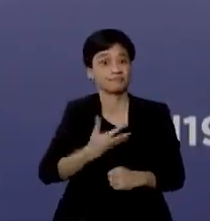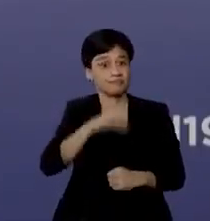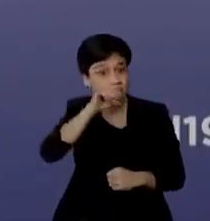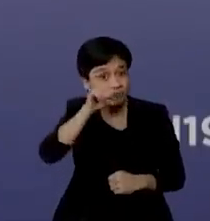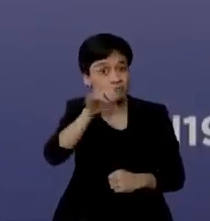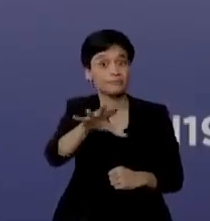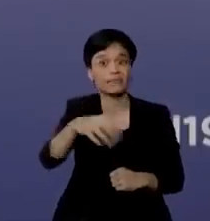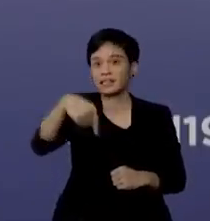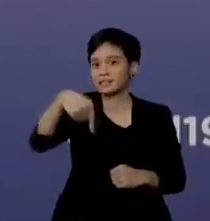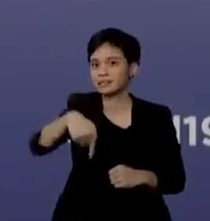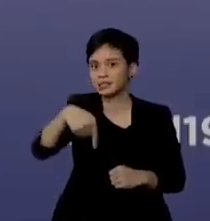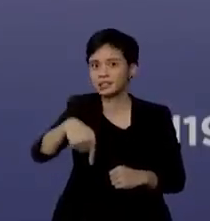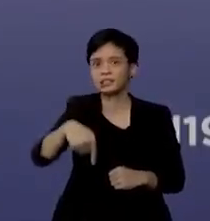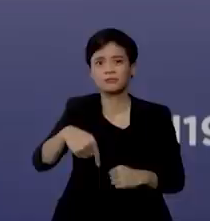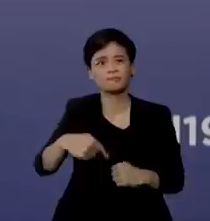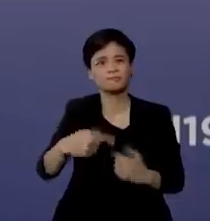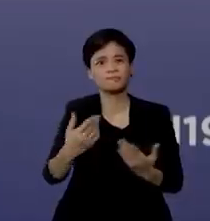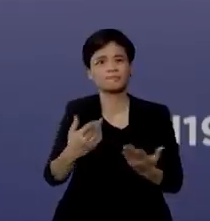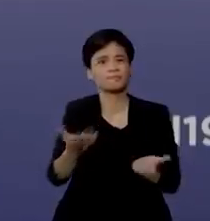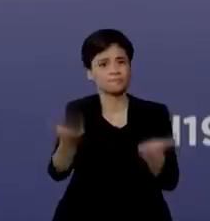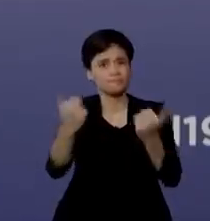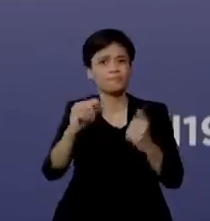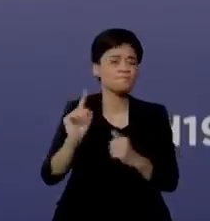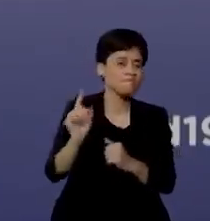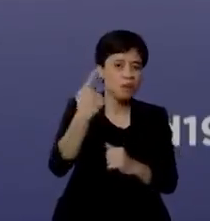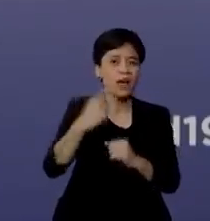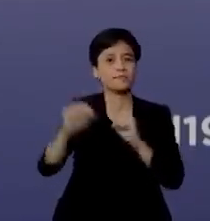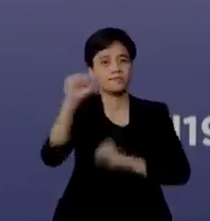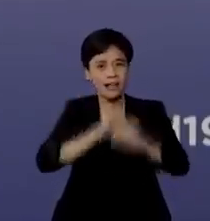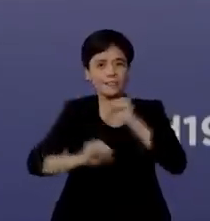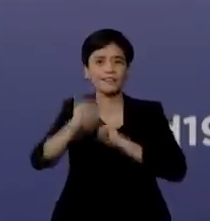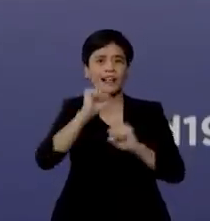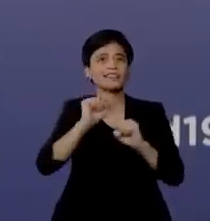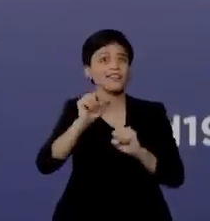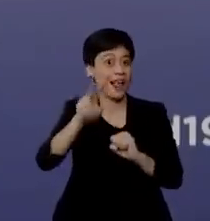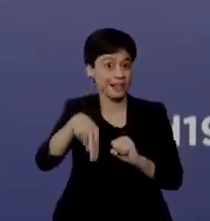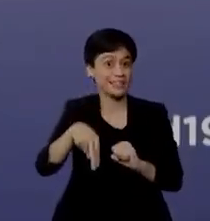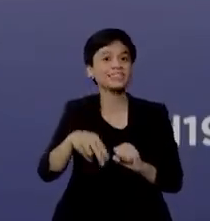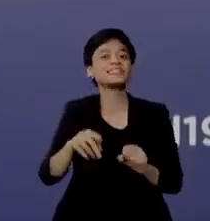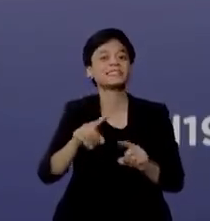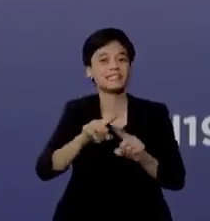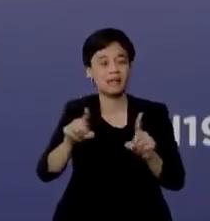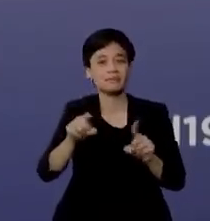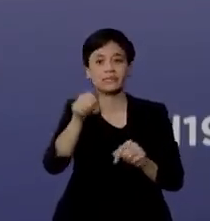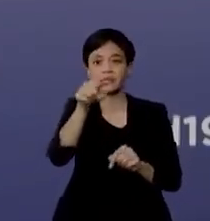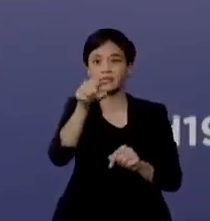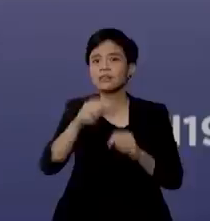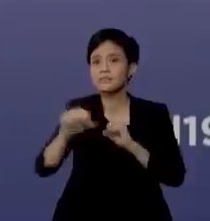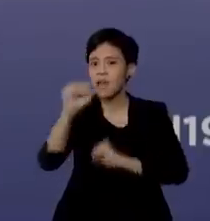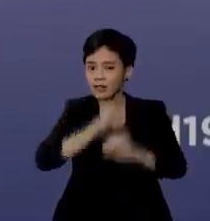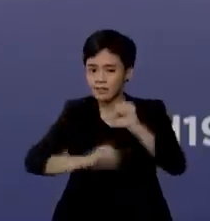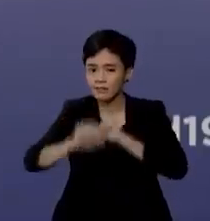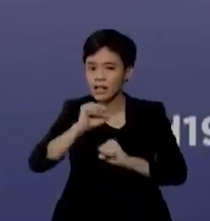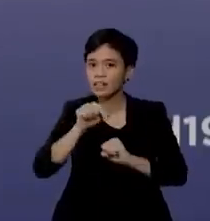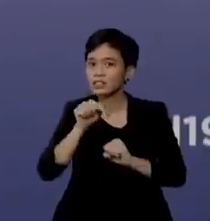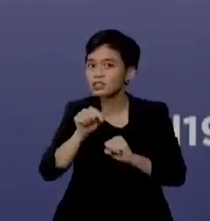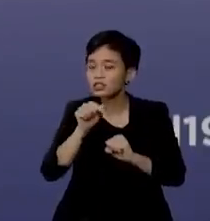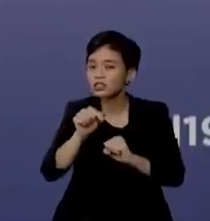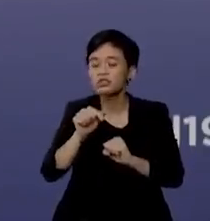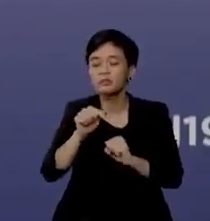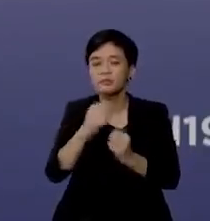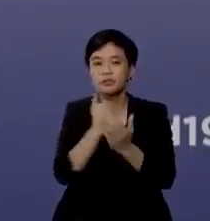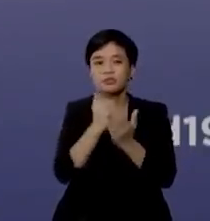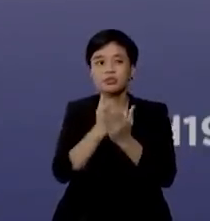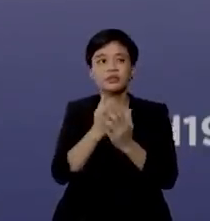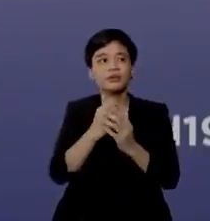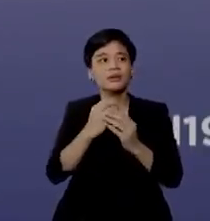sudah waktunya kembali untuk beraktivitas tetapi orientasi aktivitas kita adalah aktivitas